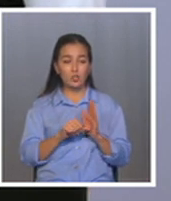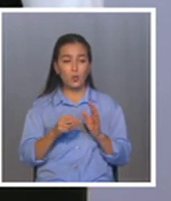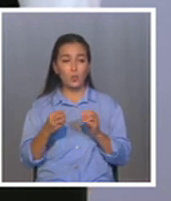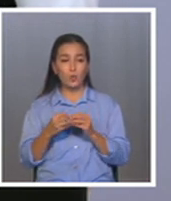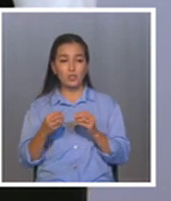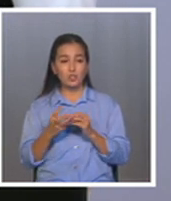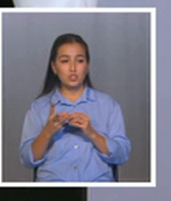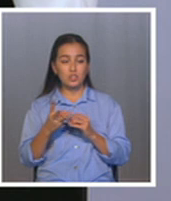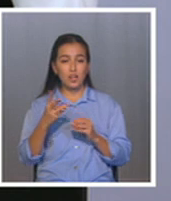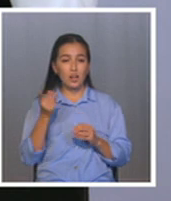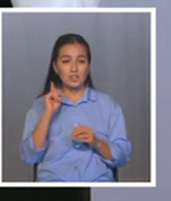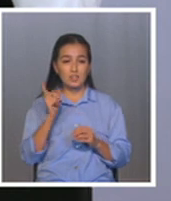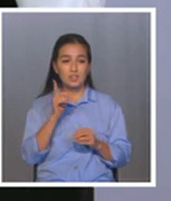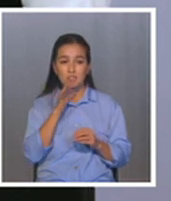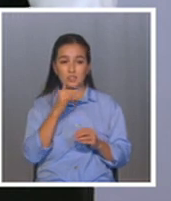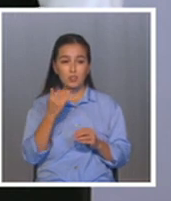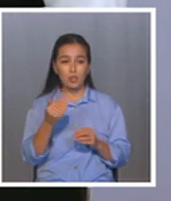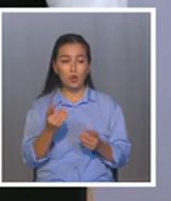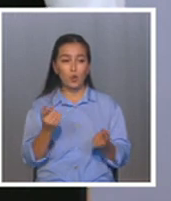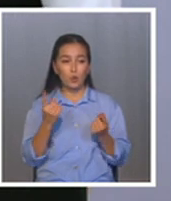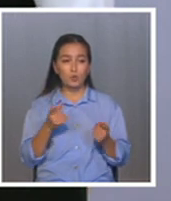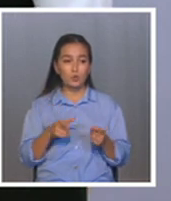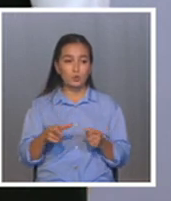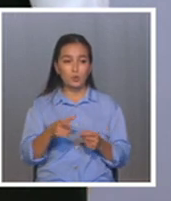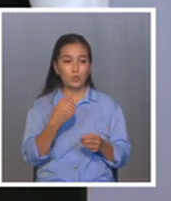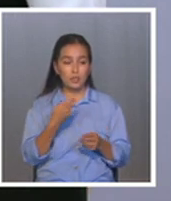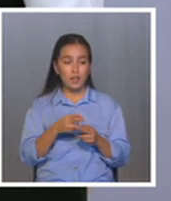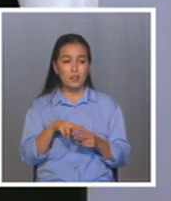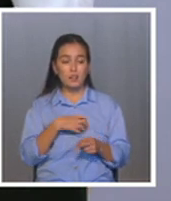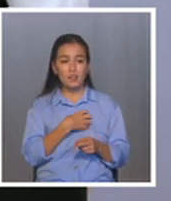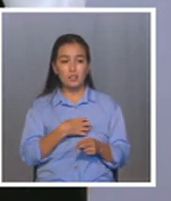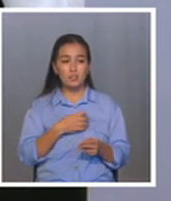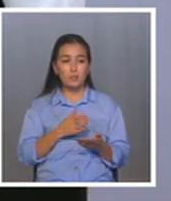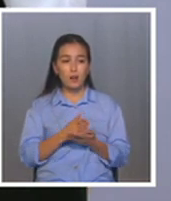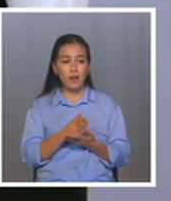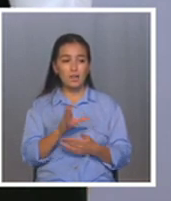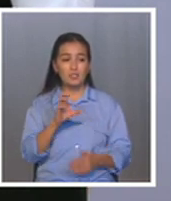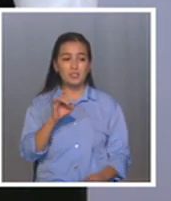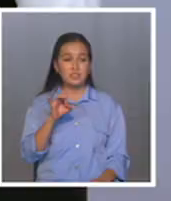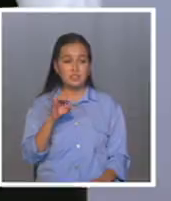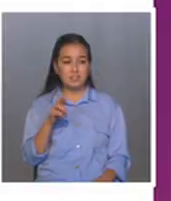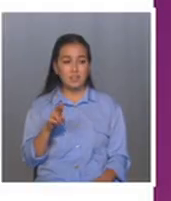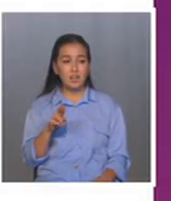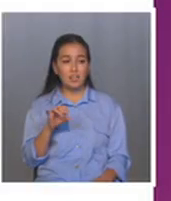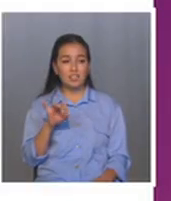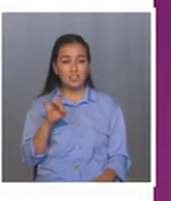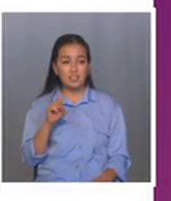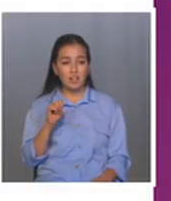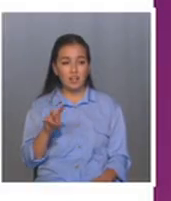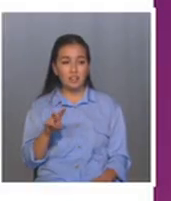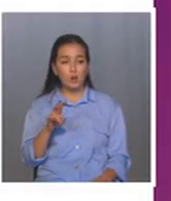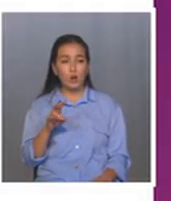6-13 ғасырларда Ұлы Жібек жолының негізгі бағыты Сирия, Иран жері,